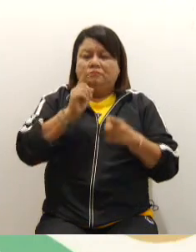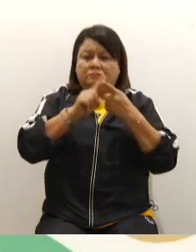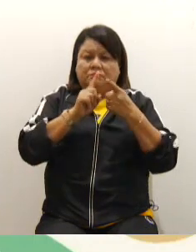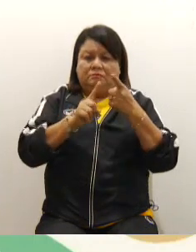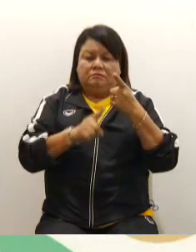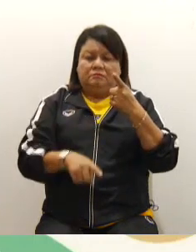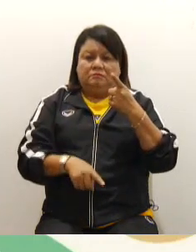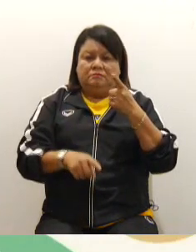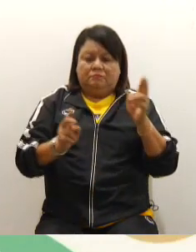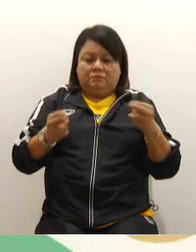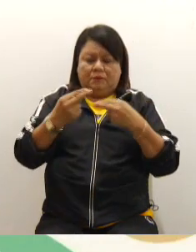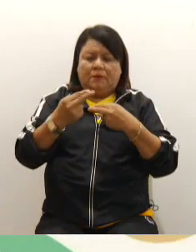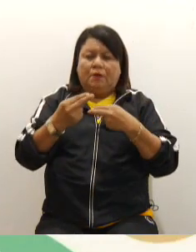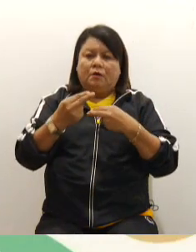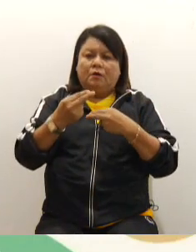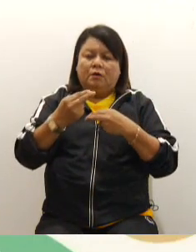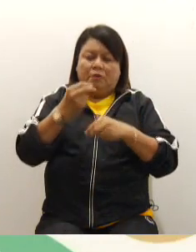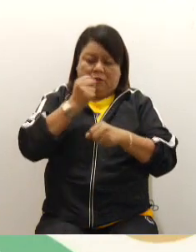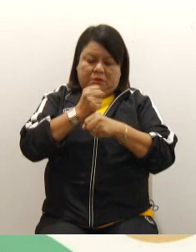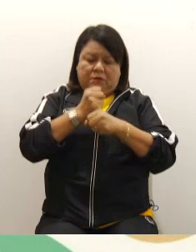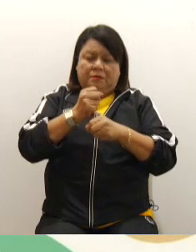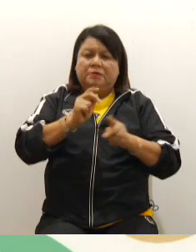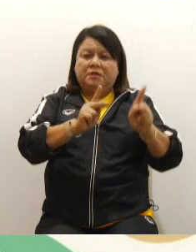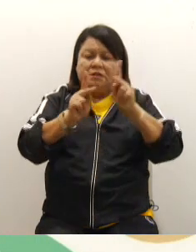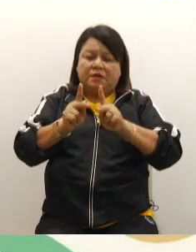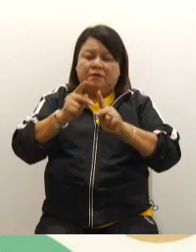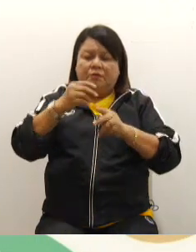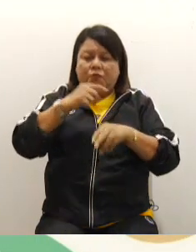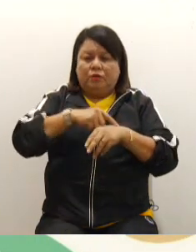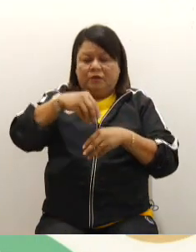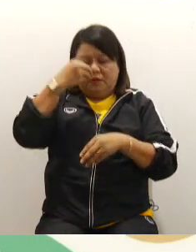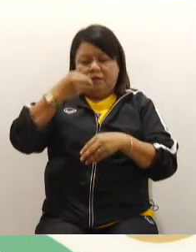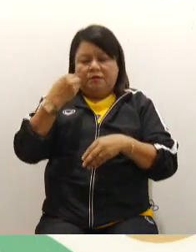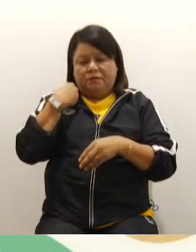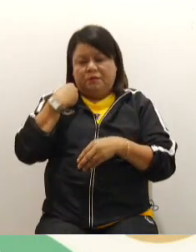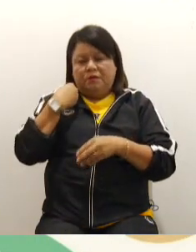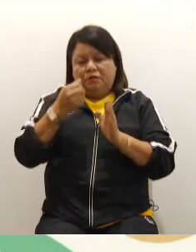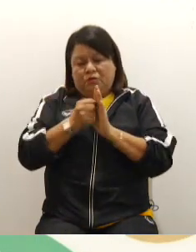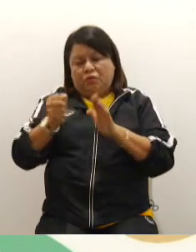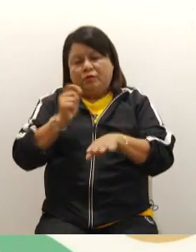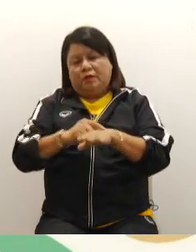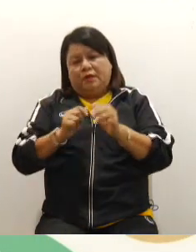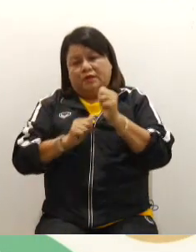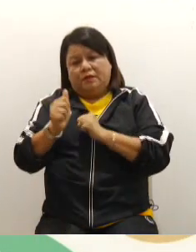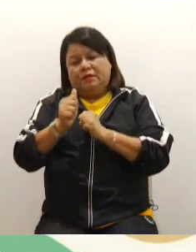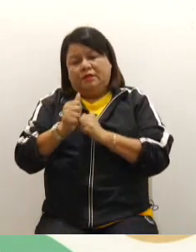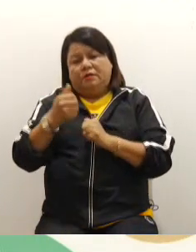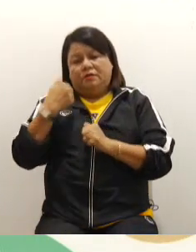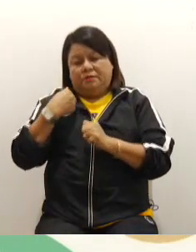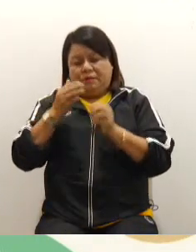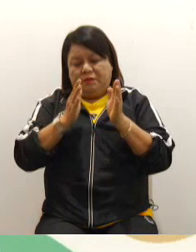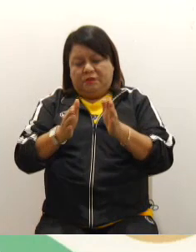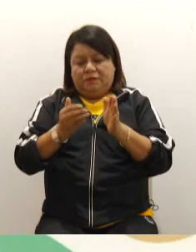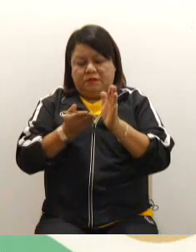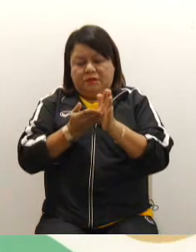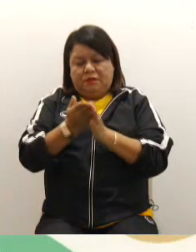างเช่นห้องแลบเด็กเนี่ยก็จะมีจำนวนเด็กจำนวนเยอะมากใช่ไหมถ้าเกิดอะไรขึ้นเขาต้องออกได้ทันเพราะฉะนั้นก็ต้องมีทางออกอย่างน้อย